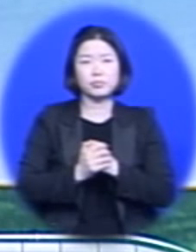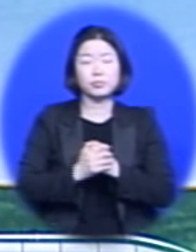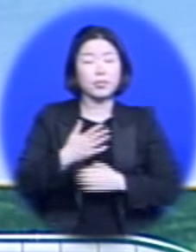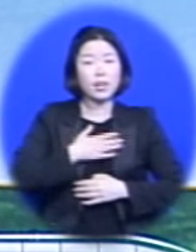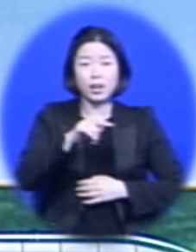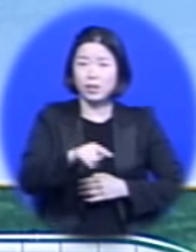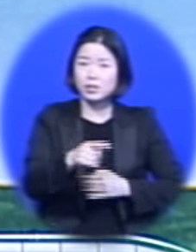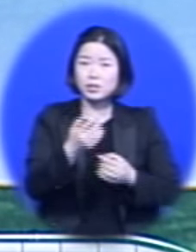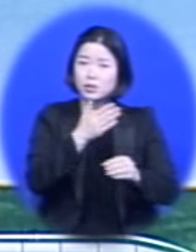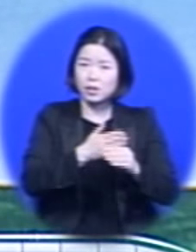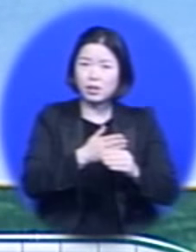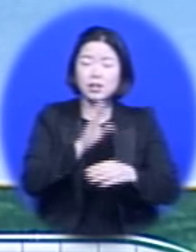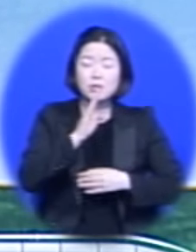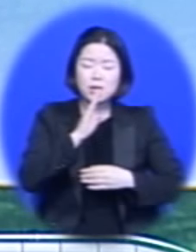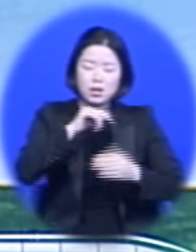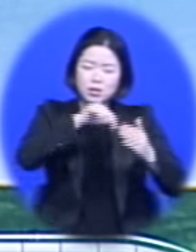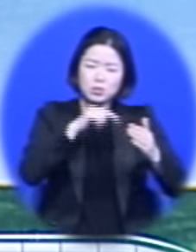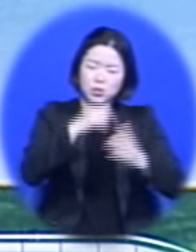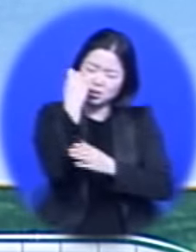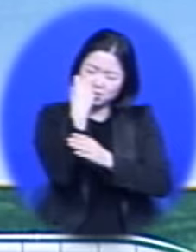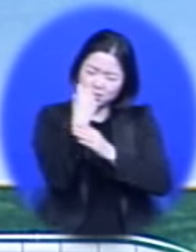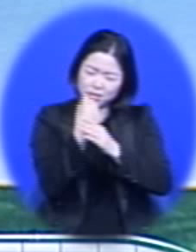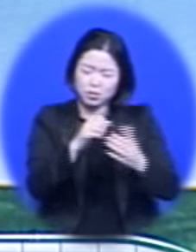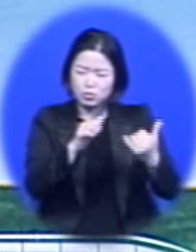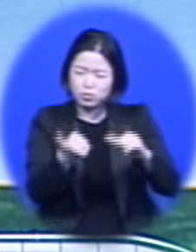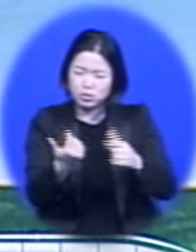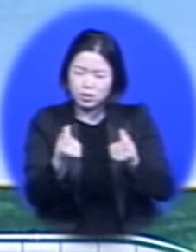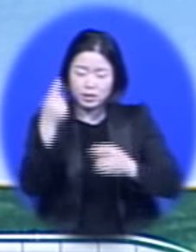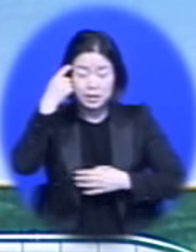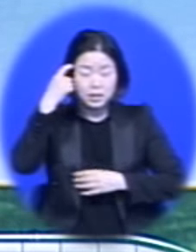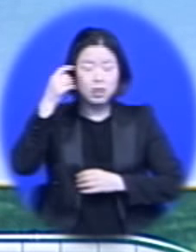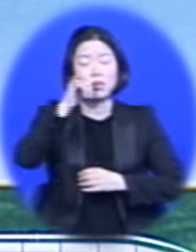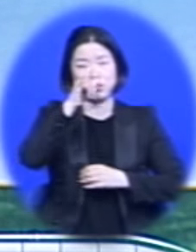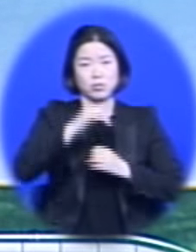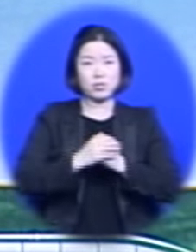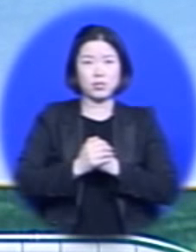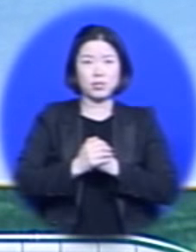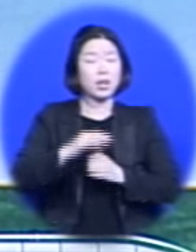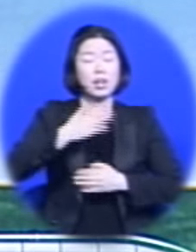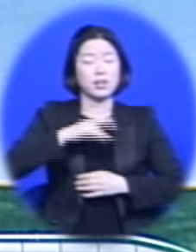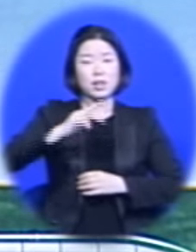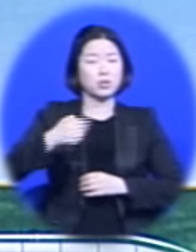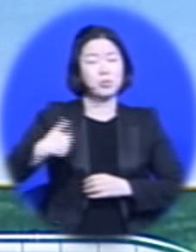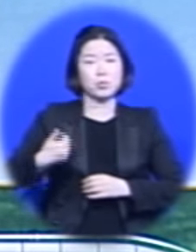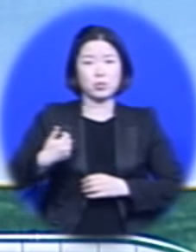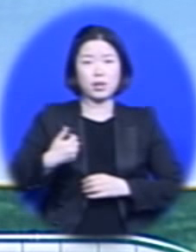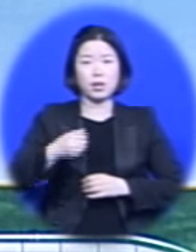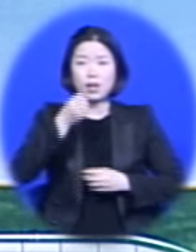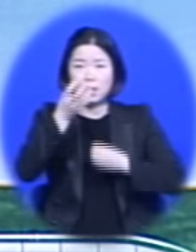내가 이러다가 진짜 속이 썩어서 죽겠구나 그런 생각이 드는데 나도 모르게 튀어나온